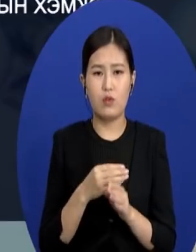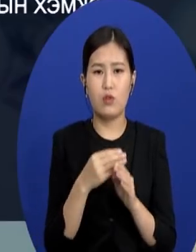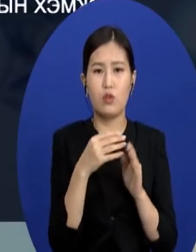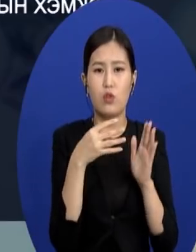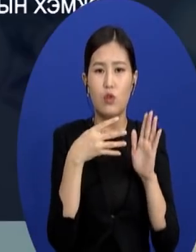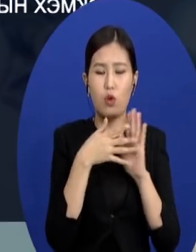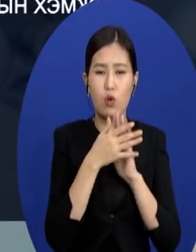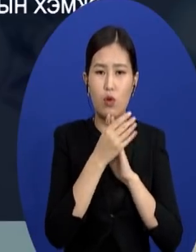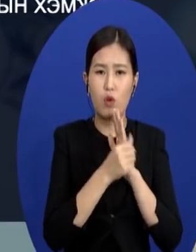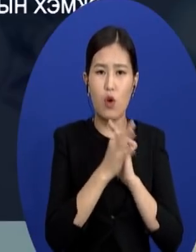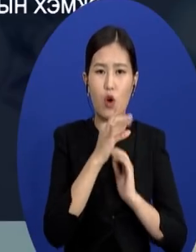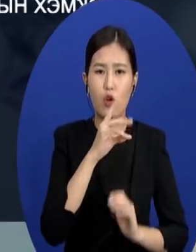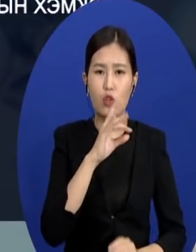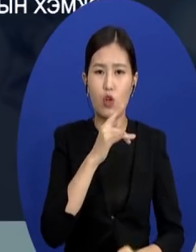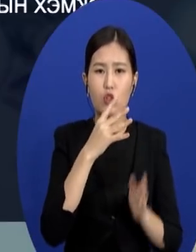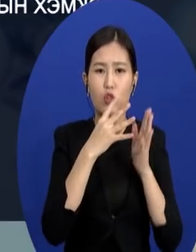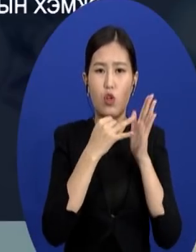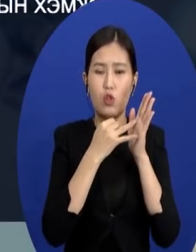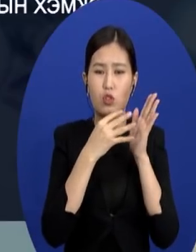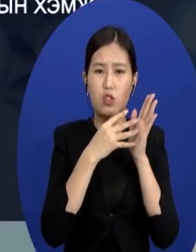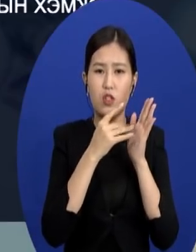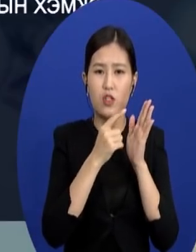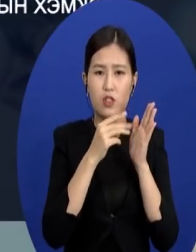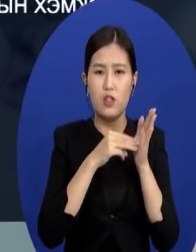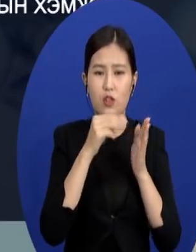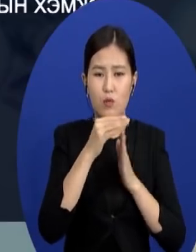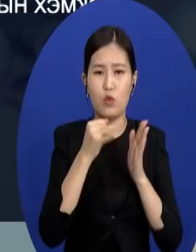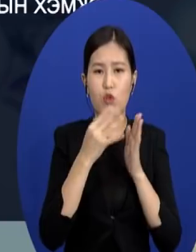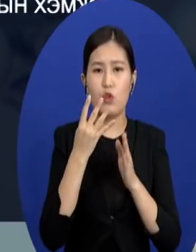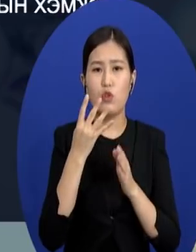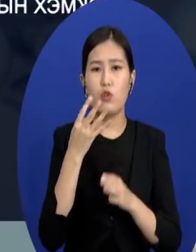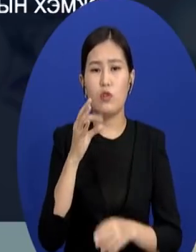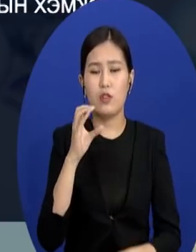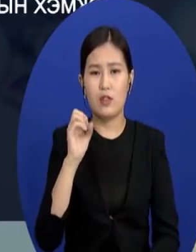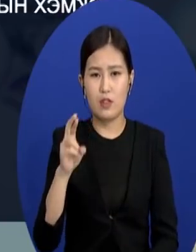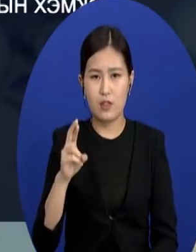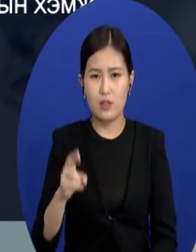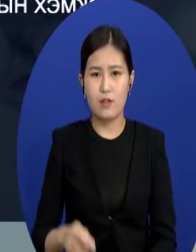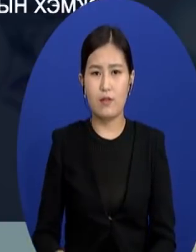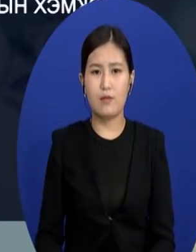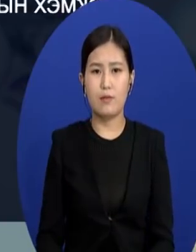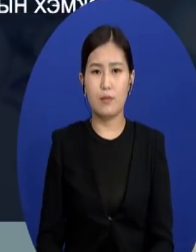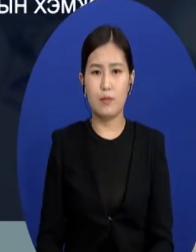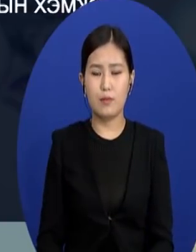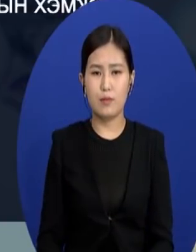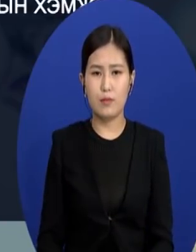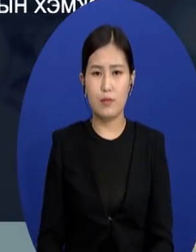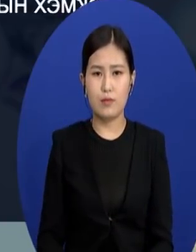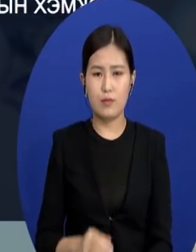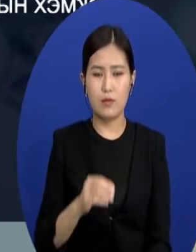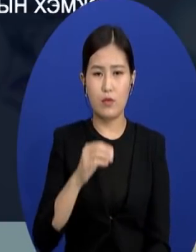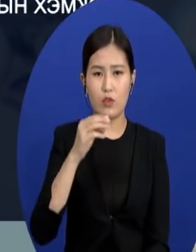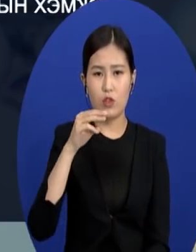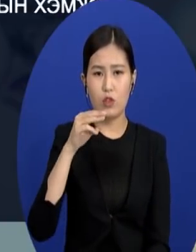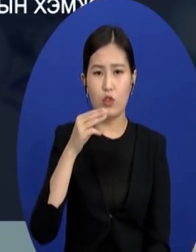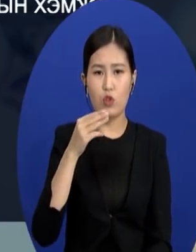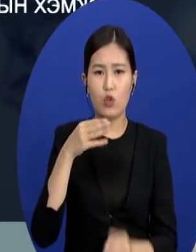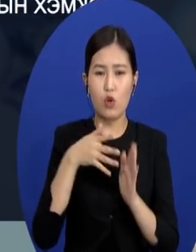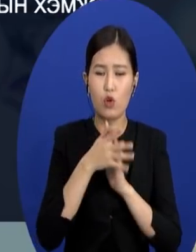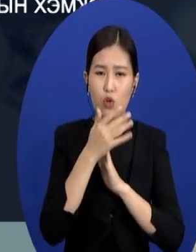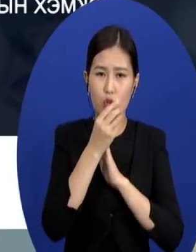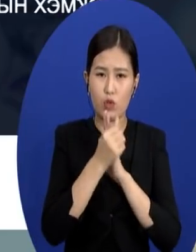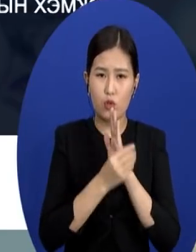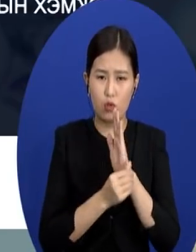тэрбум 748 сая төгрөг, тусламжийн орлого 28 тэрбум төгрөг байхаар тооцож баталлаа. Харин нийслэлийн төсвийн нийт урсгал